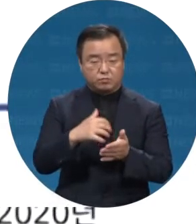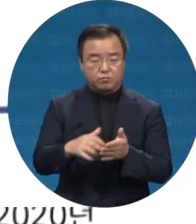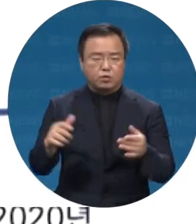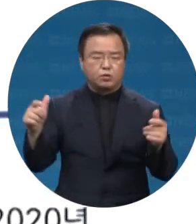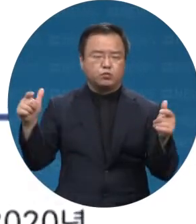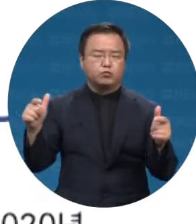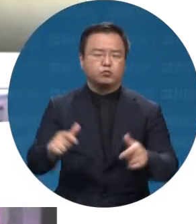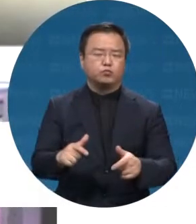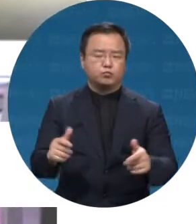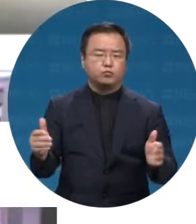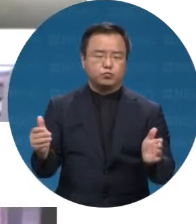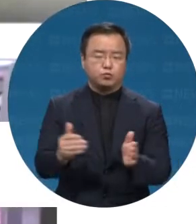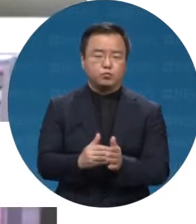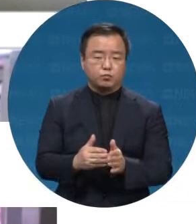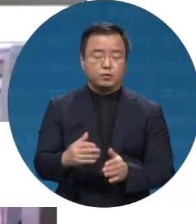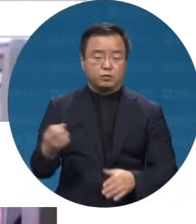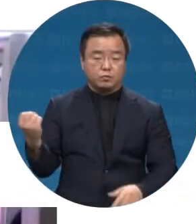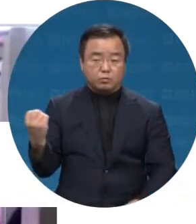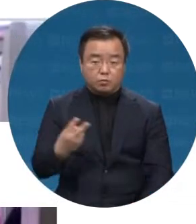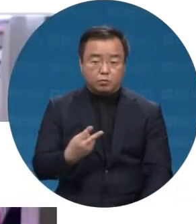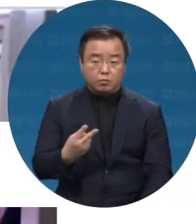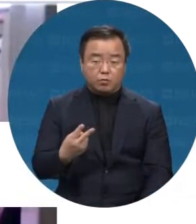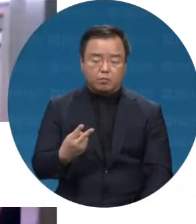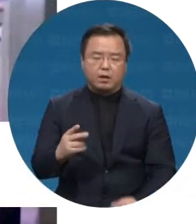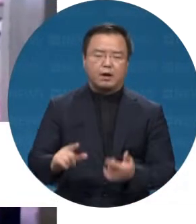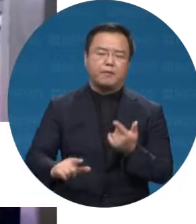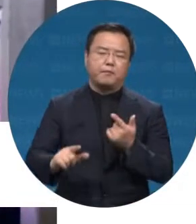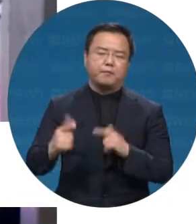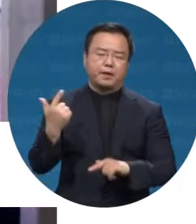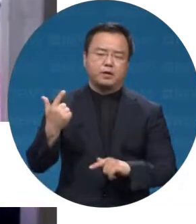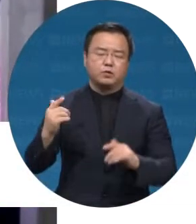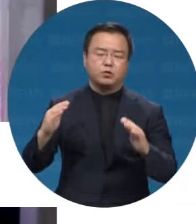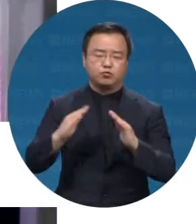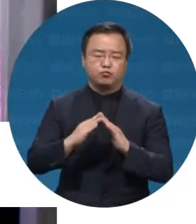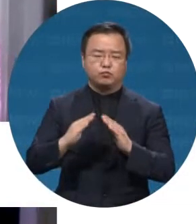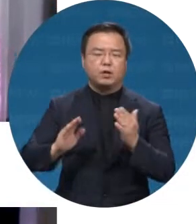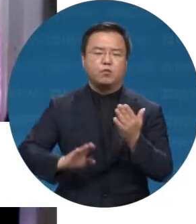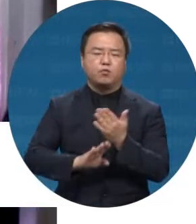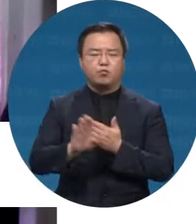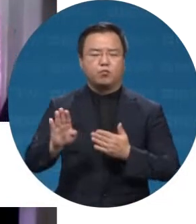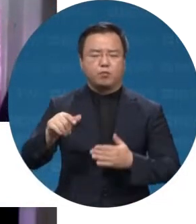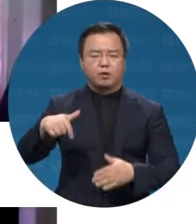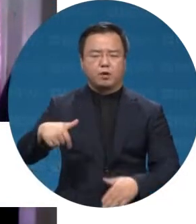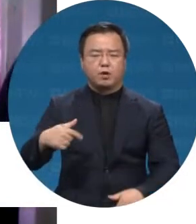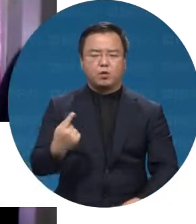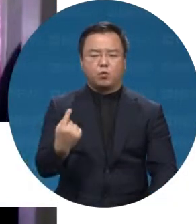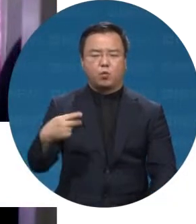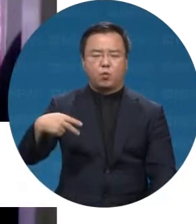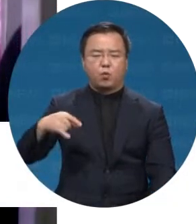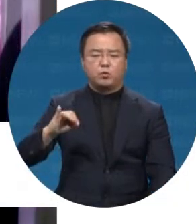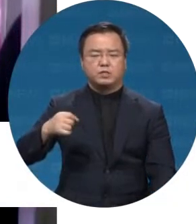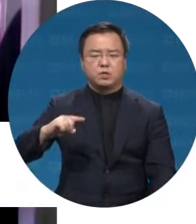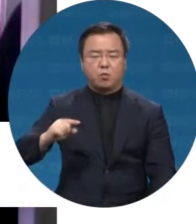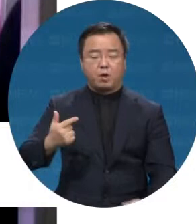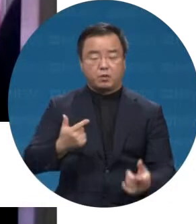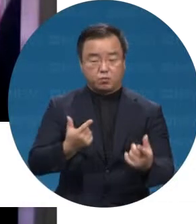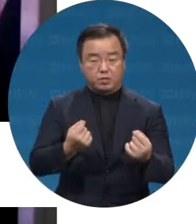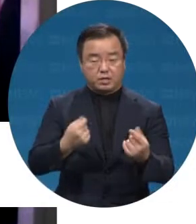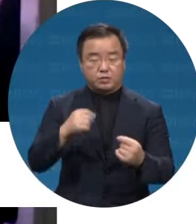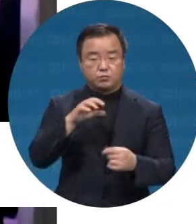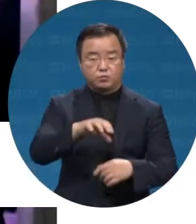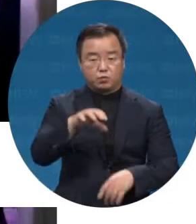36만 가구로 감소했죠 근데 반면에 그 주택 이외에 거쳐 고시원 등을 주택 이외에 거처라고 부르는데요